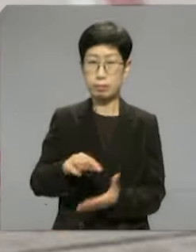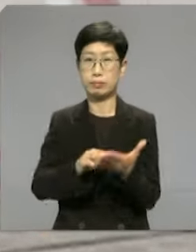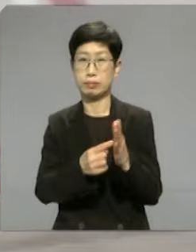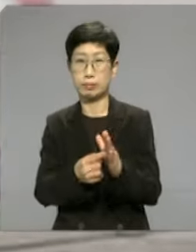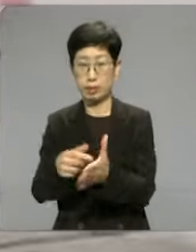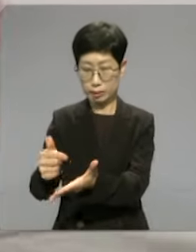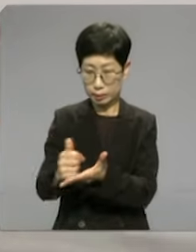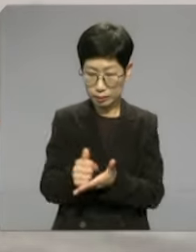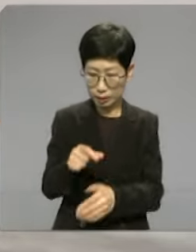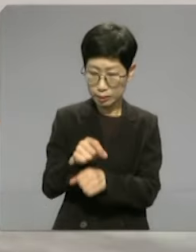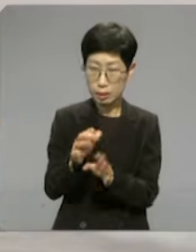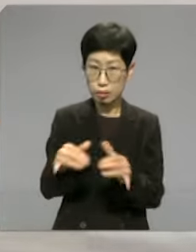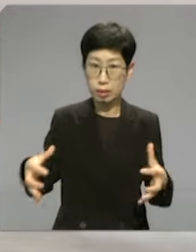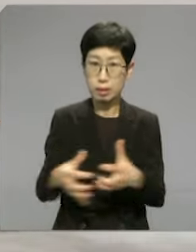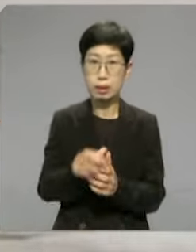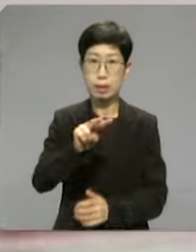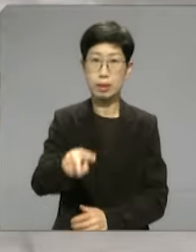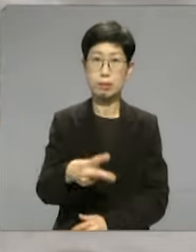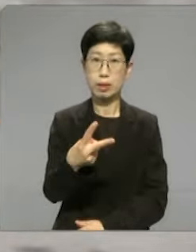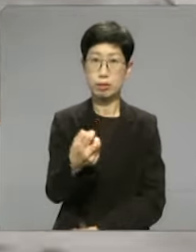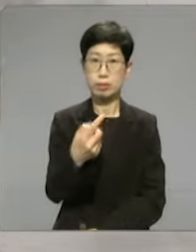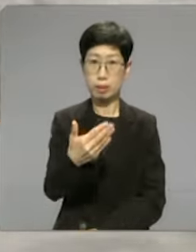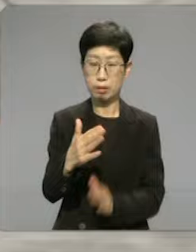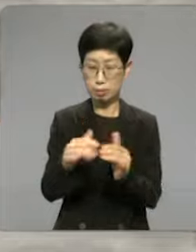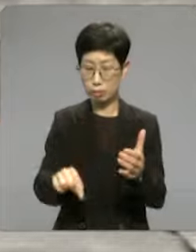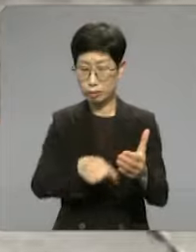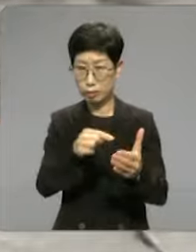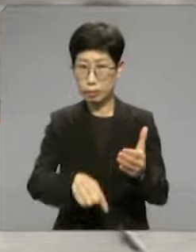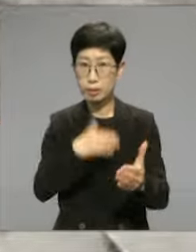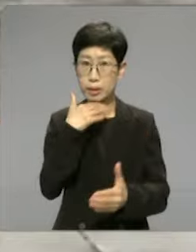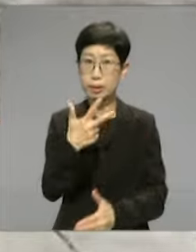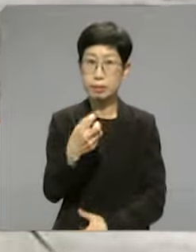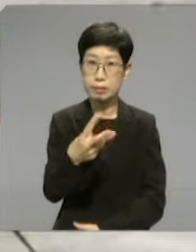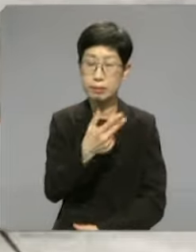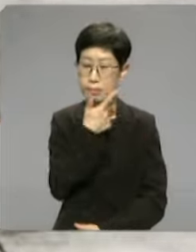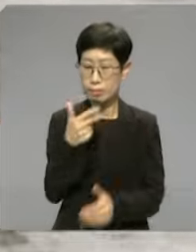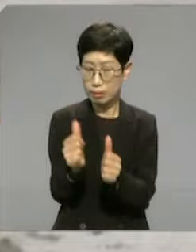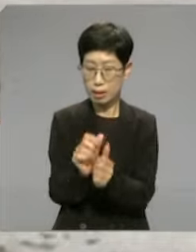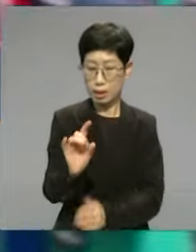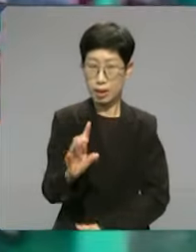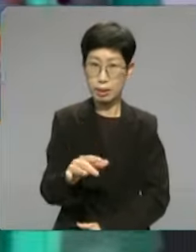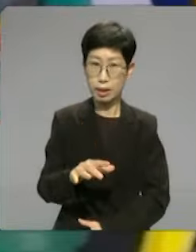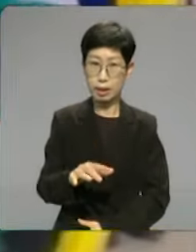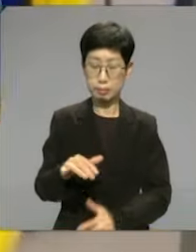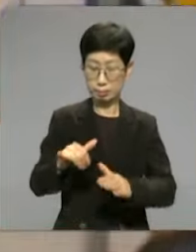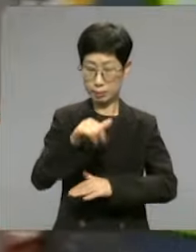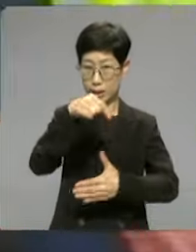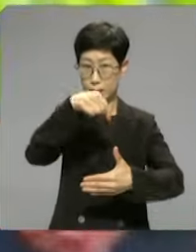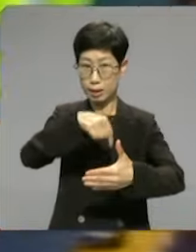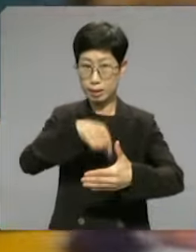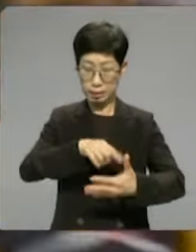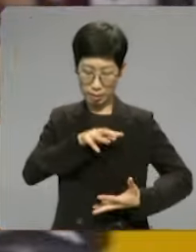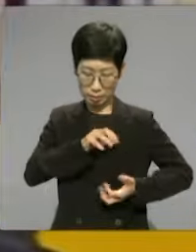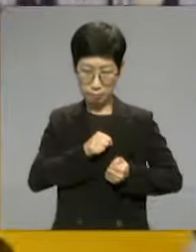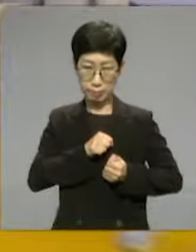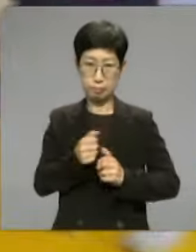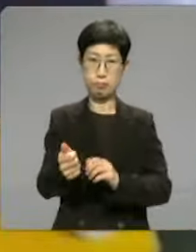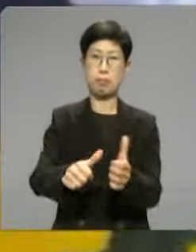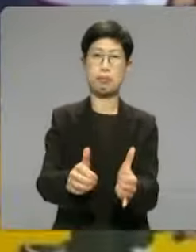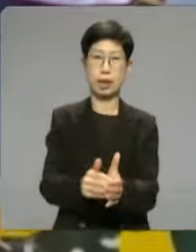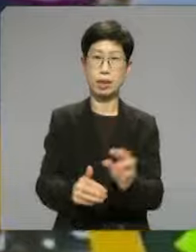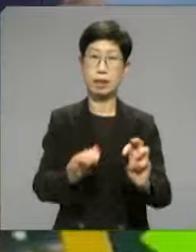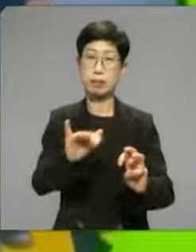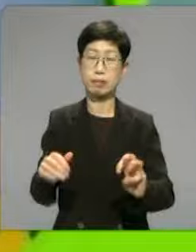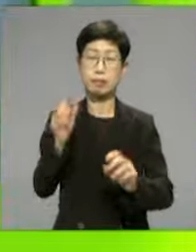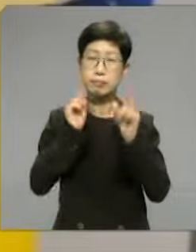승객과 승무원 229명 가운데 73살 영국인 남성 한 명이 기내에서 심장마비로 숨졌고 30명이 다쳤다고